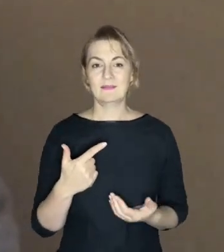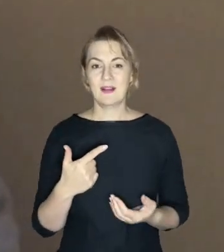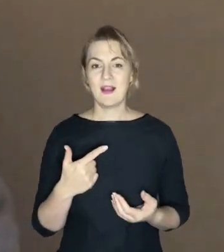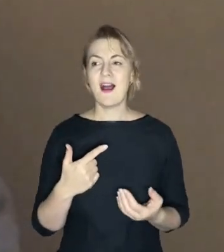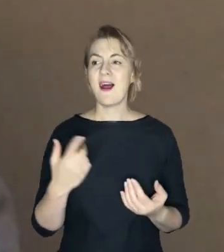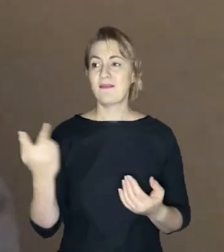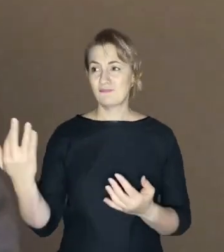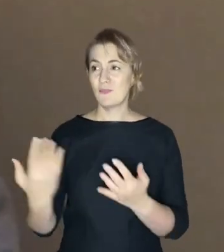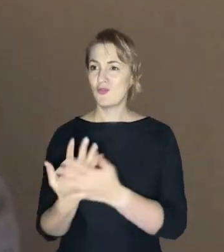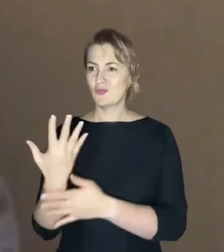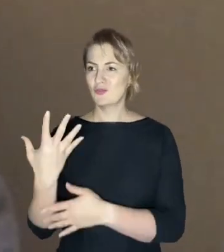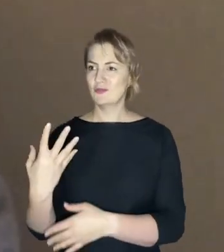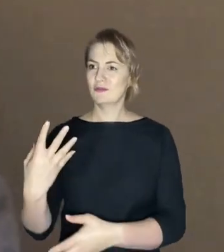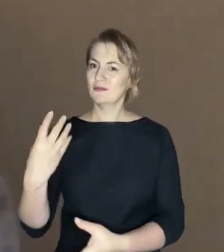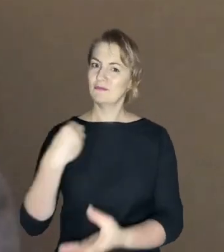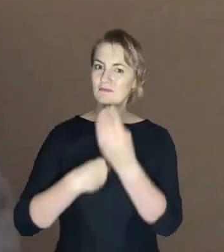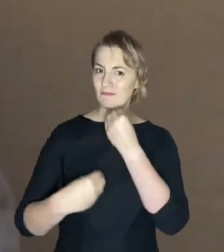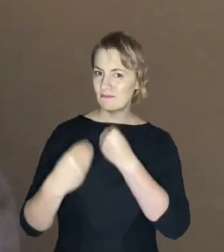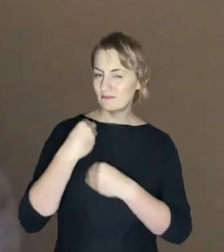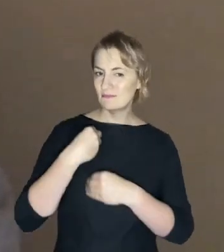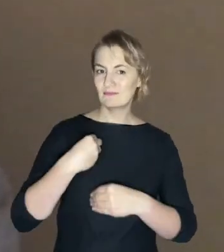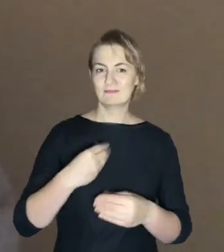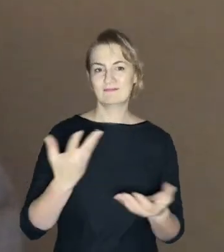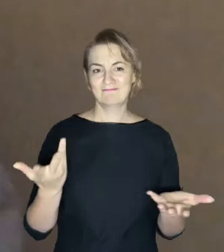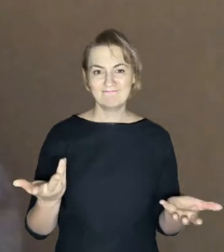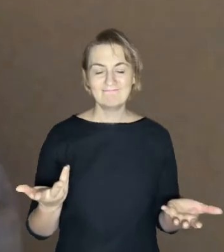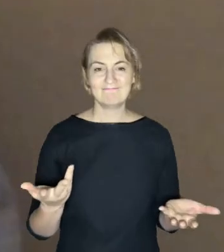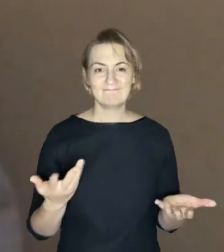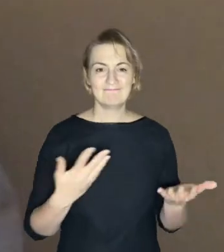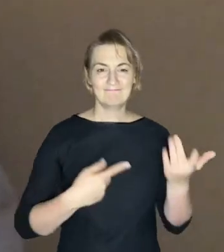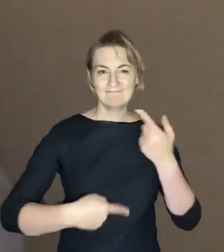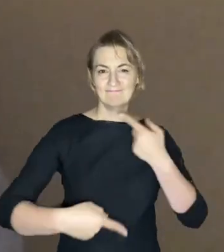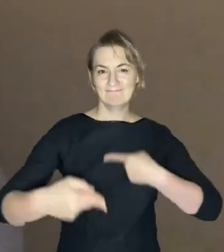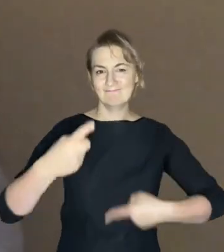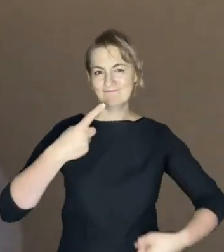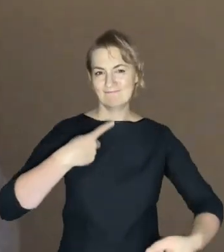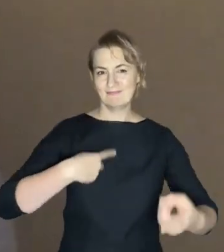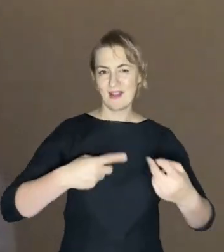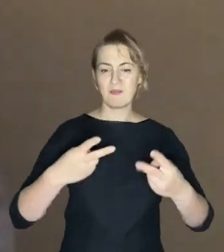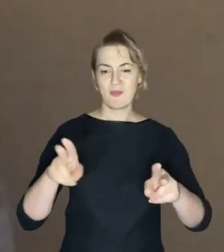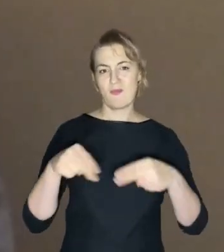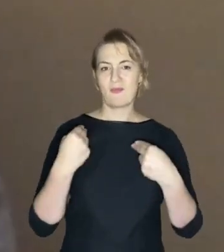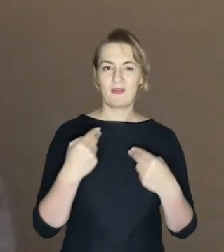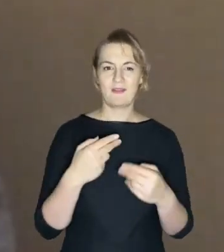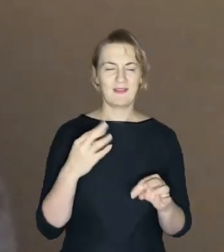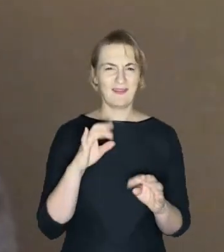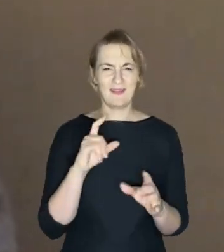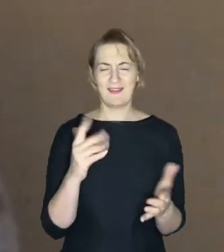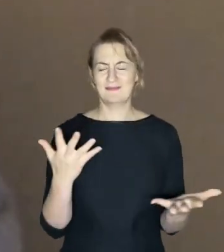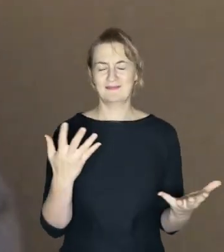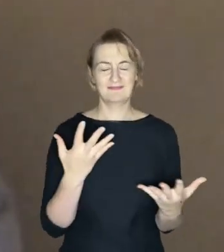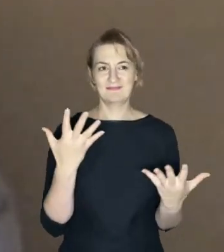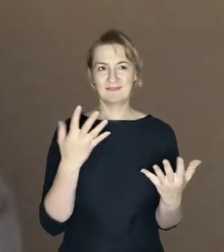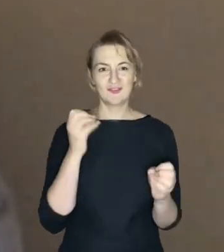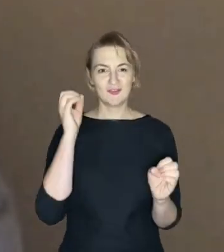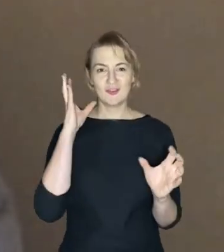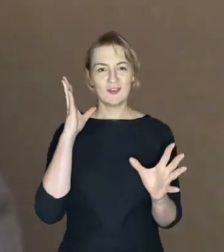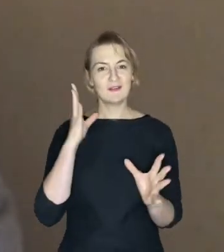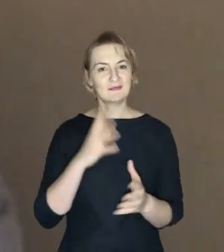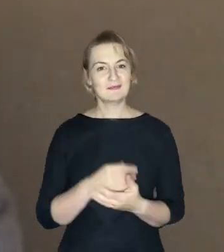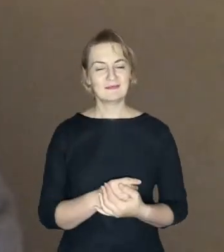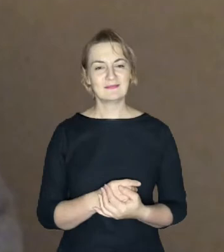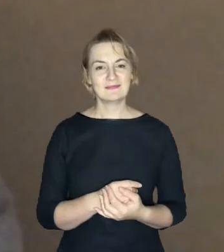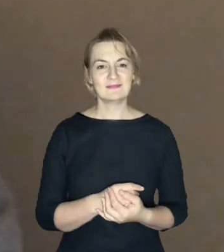rośliny się tym żywią, tak? No i w zamian oddają nam tlen. No w ogóle, no, można by oczywiście